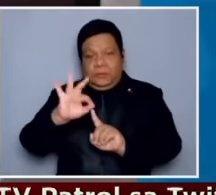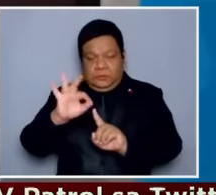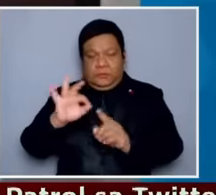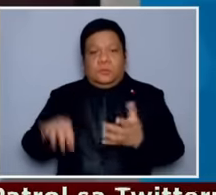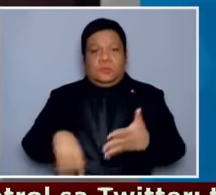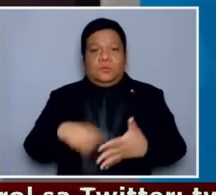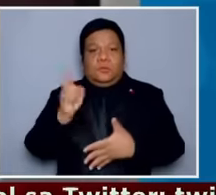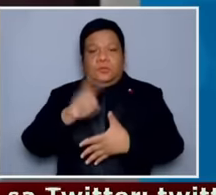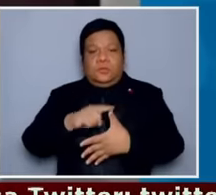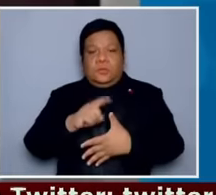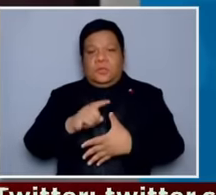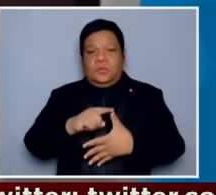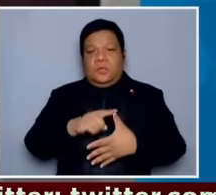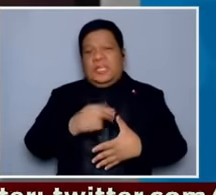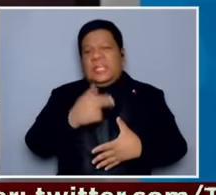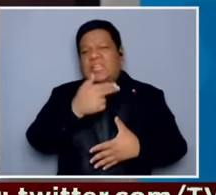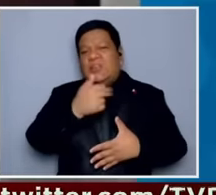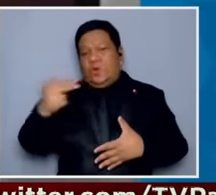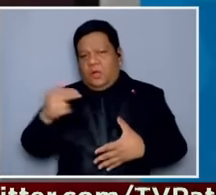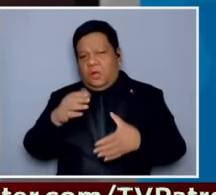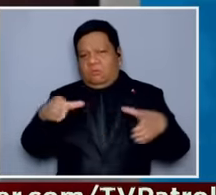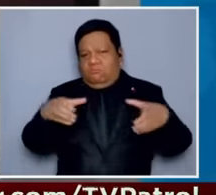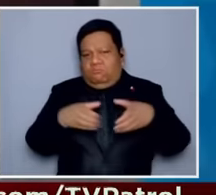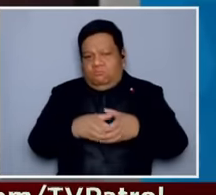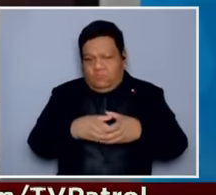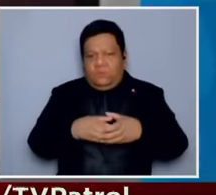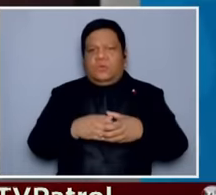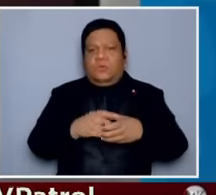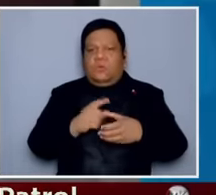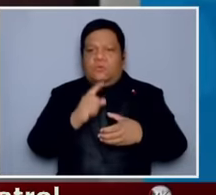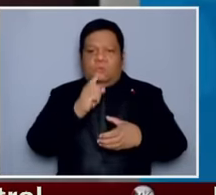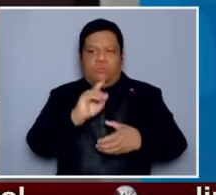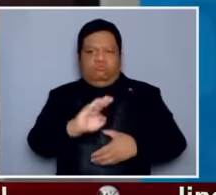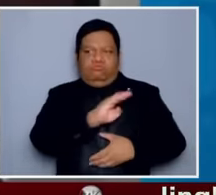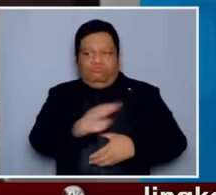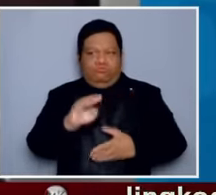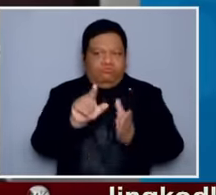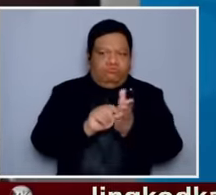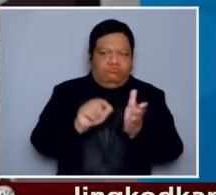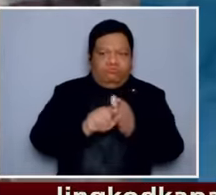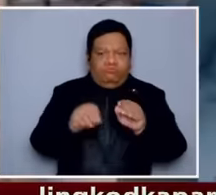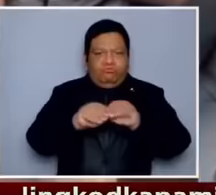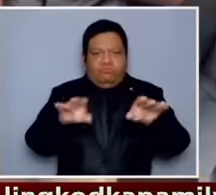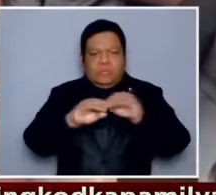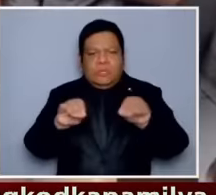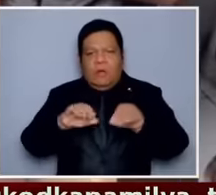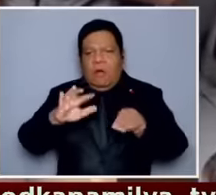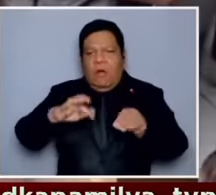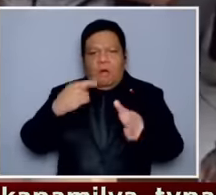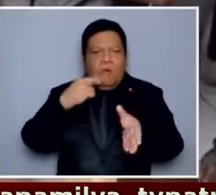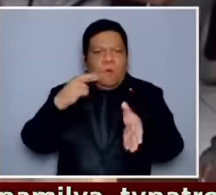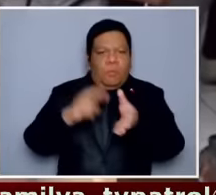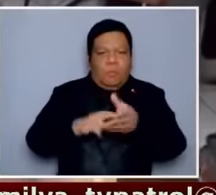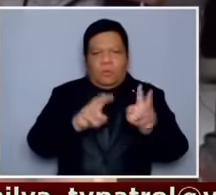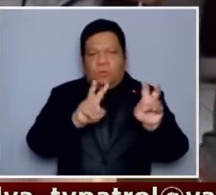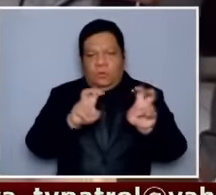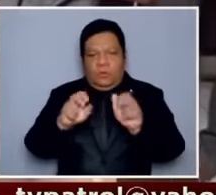isang Indonesian-based production house na matapang na naglalabas ng mga underreported issues sa kanilang